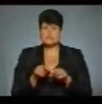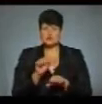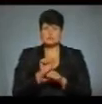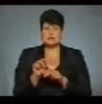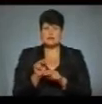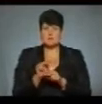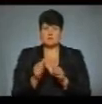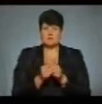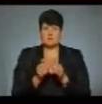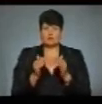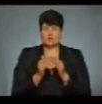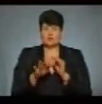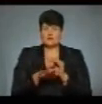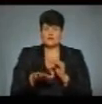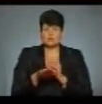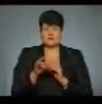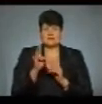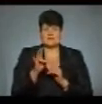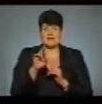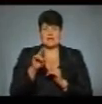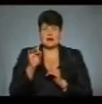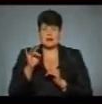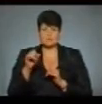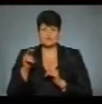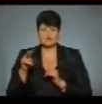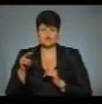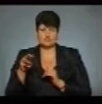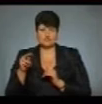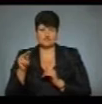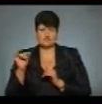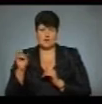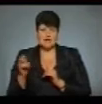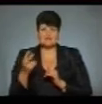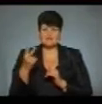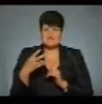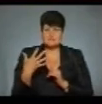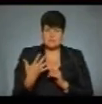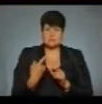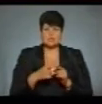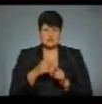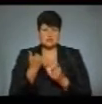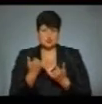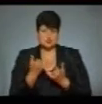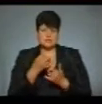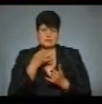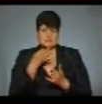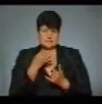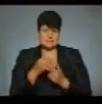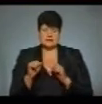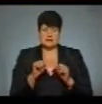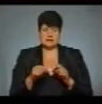ремонт прибудинкової території на вулиці Назарія Яремчука, 25. Про це сьогодні нашому кореспонденту повідомив керівник фірми